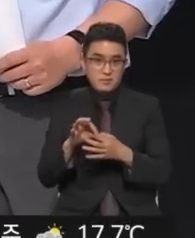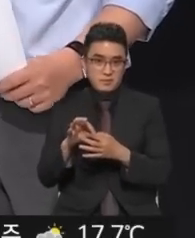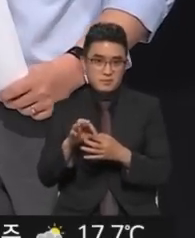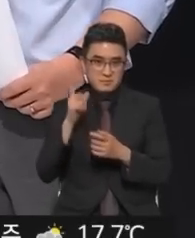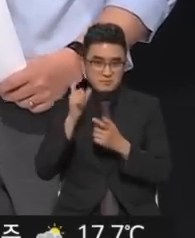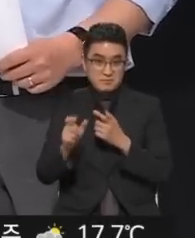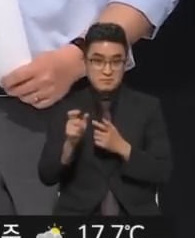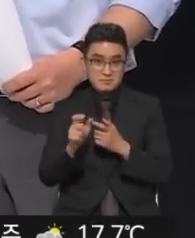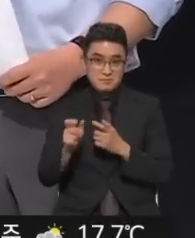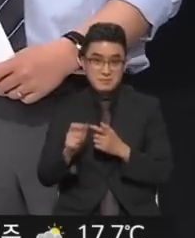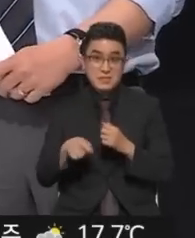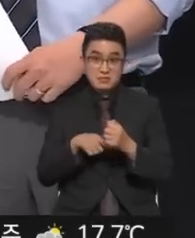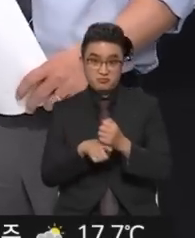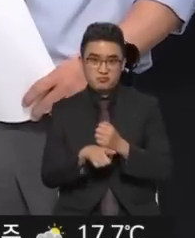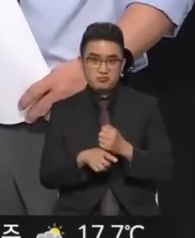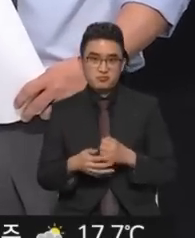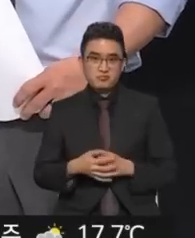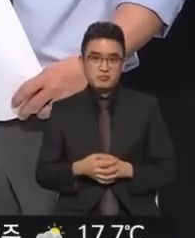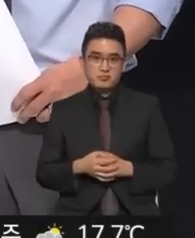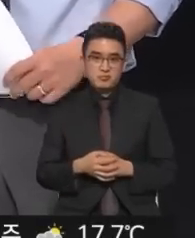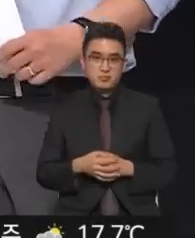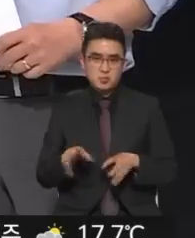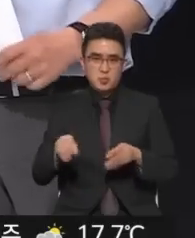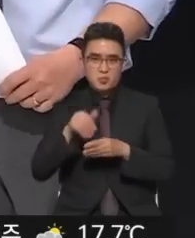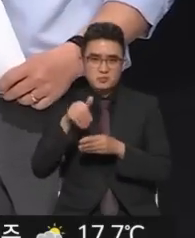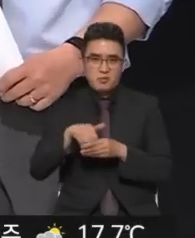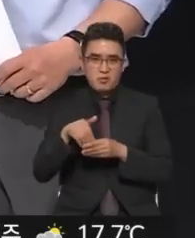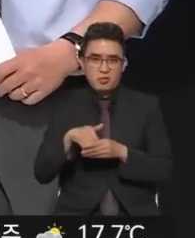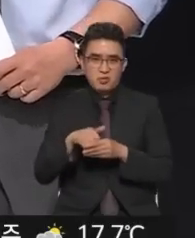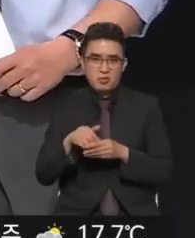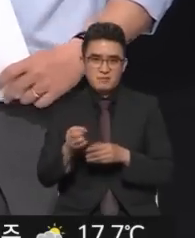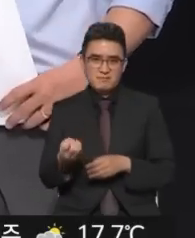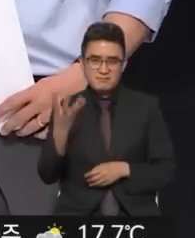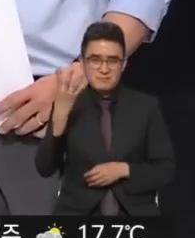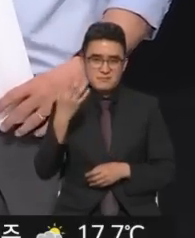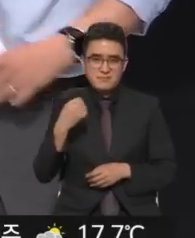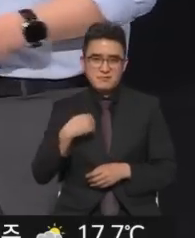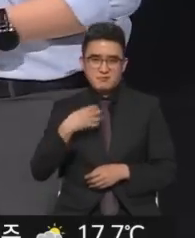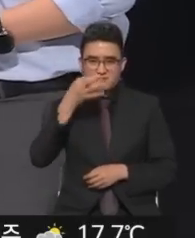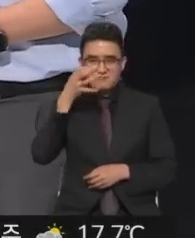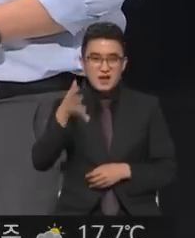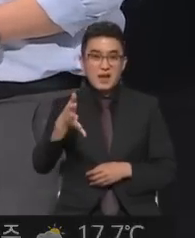할 이유, 총선 승리를 이끌 선거 전문가라는 점을 꼽았는데요.